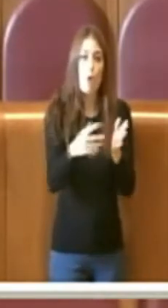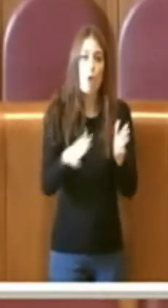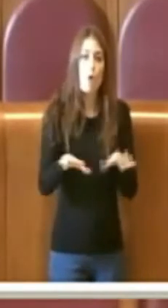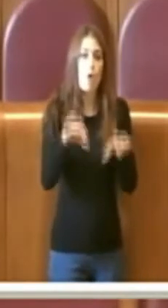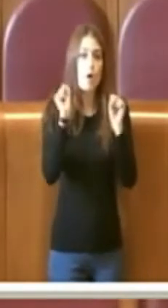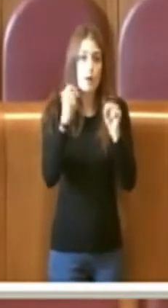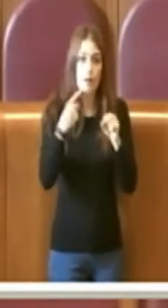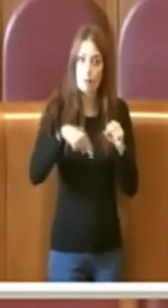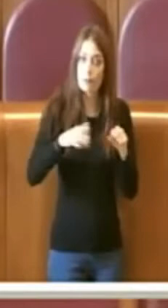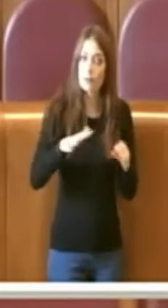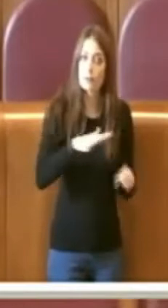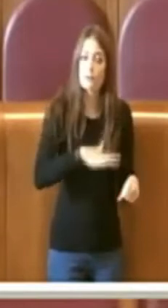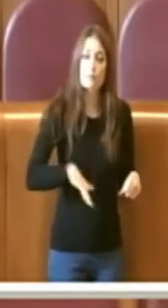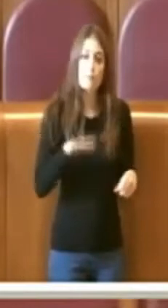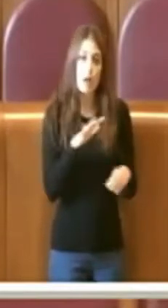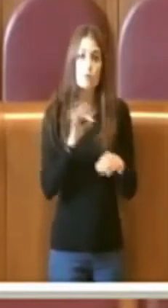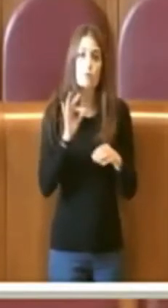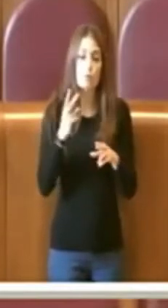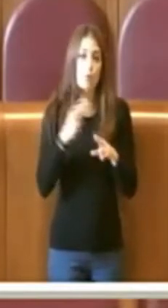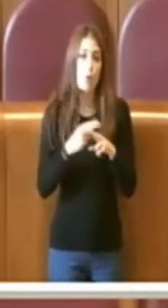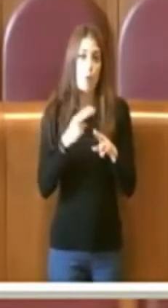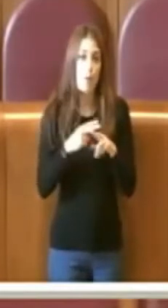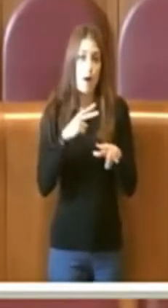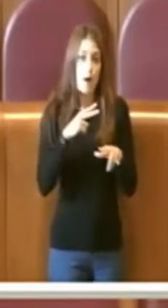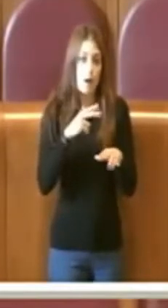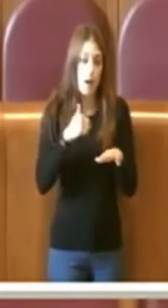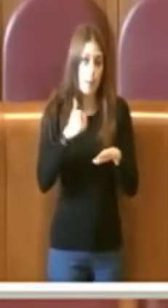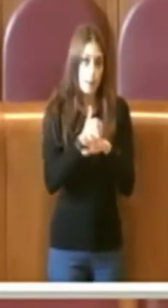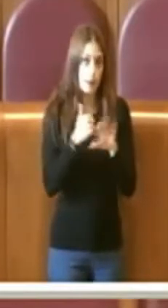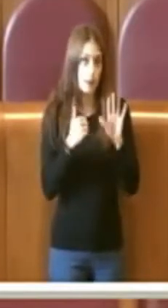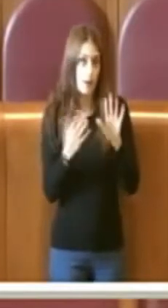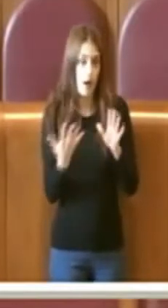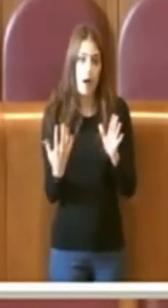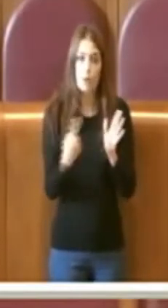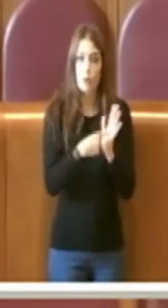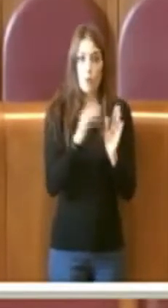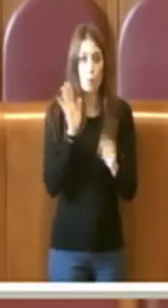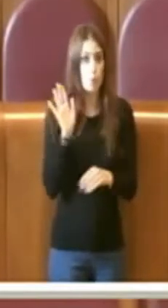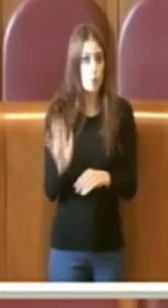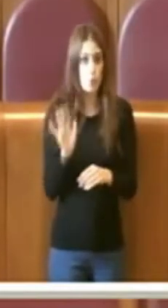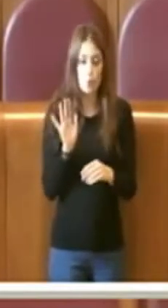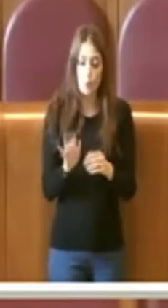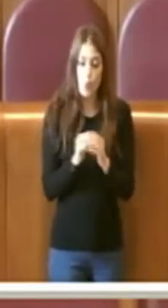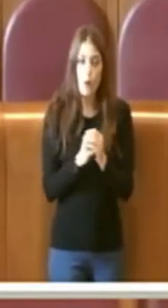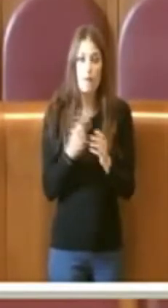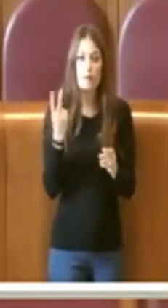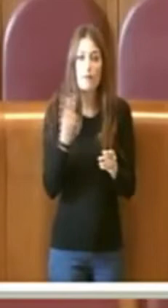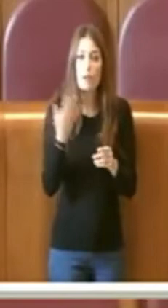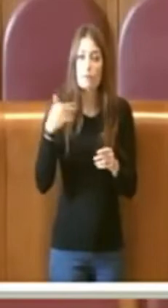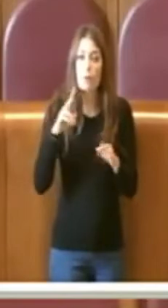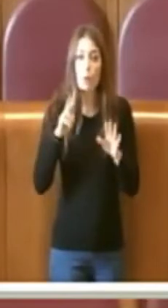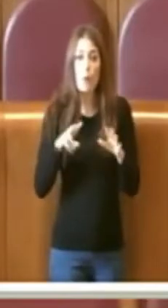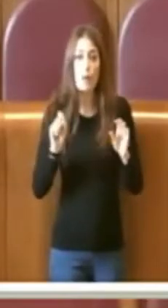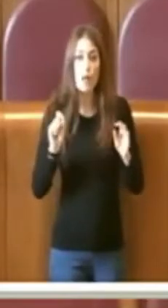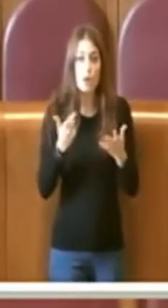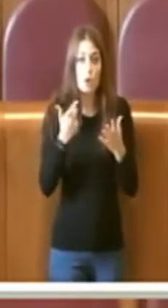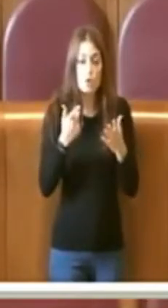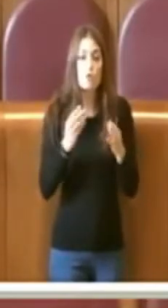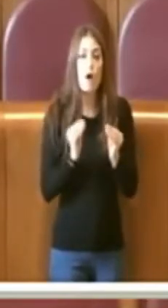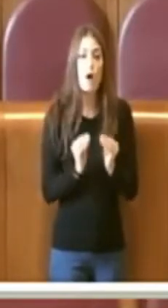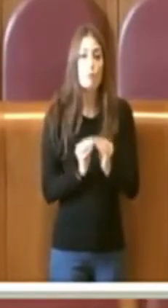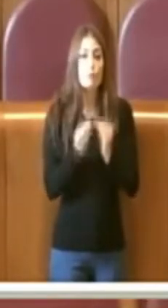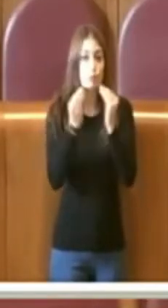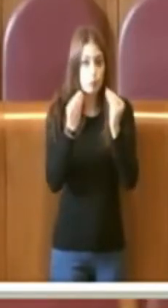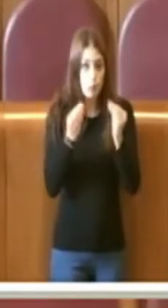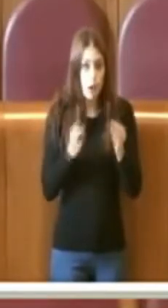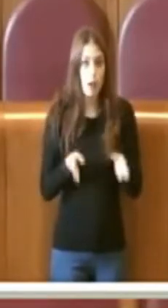da parte di Roma Capitale. Nel 2017 è stata costituita la cabina di regia